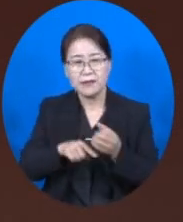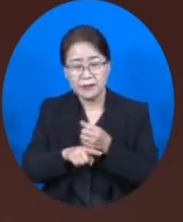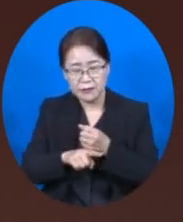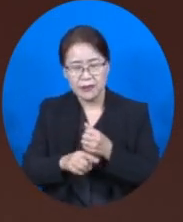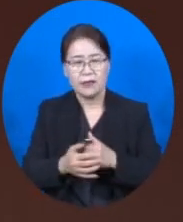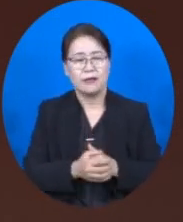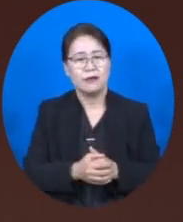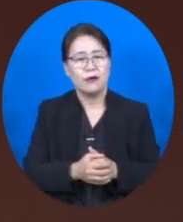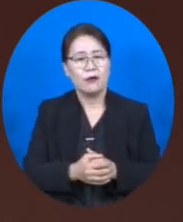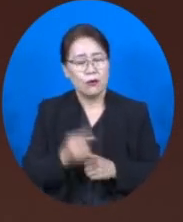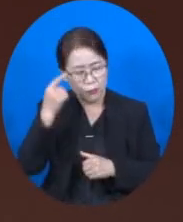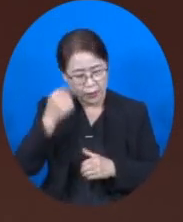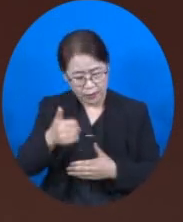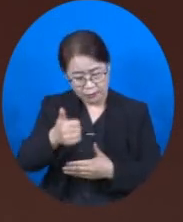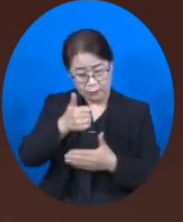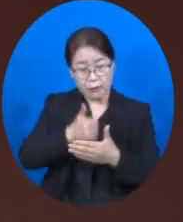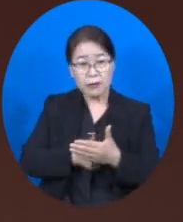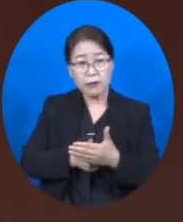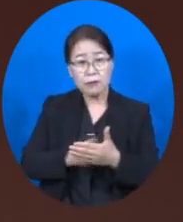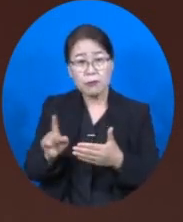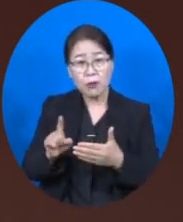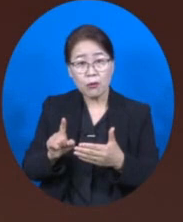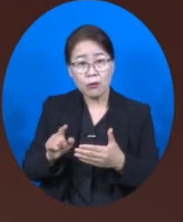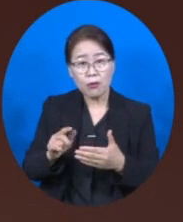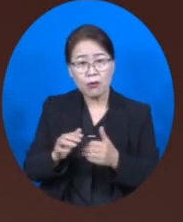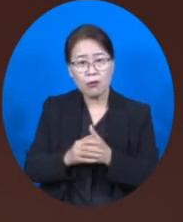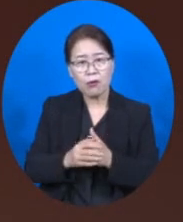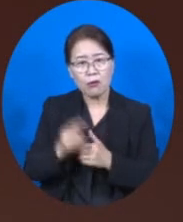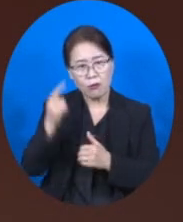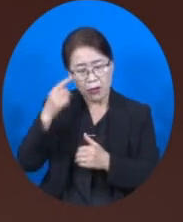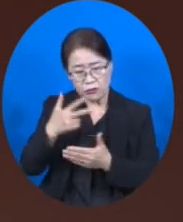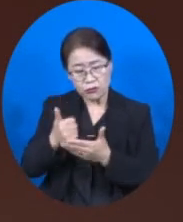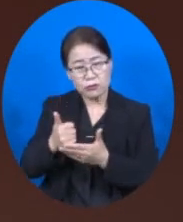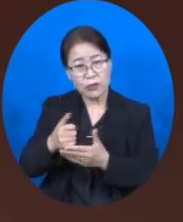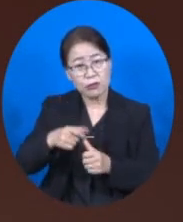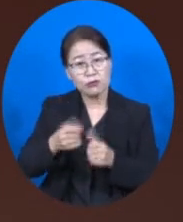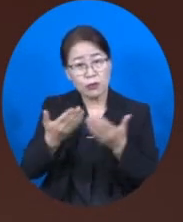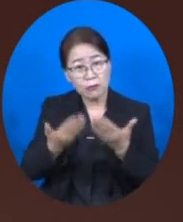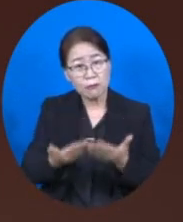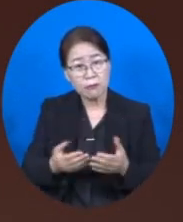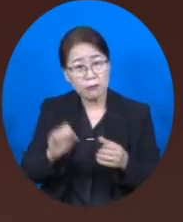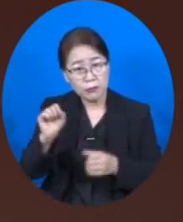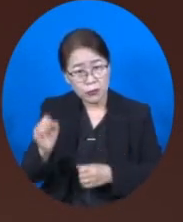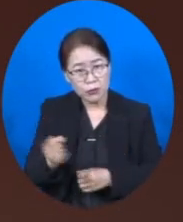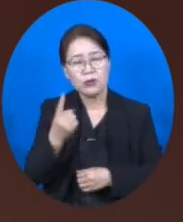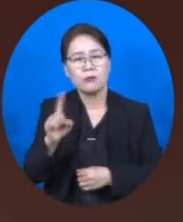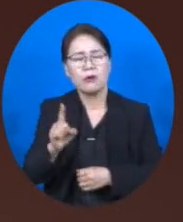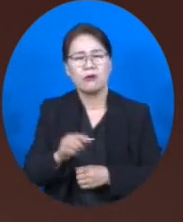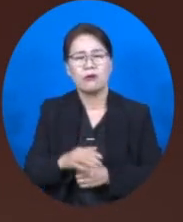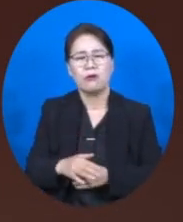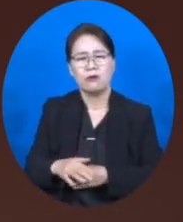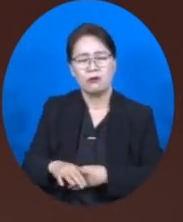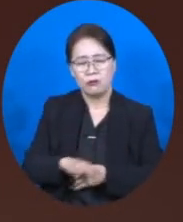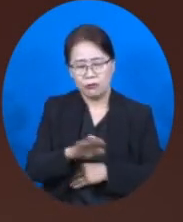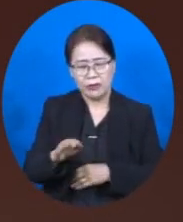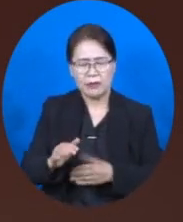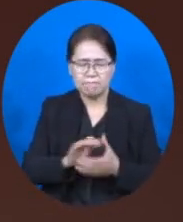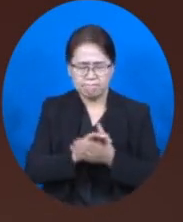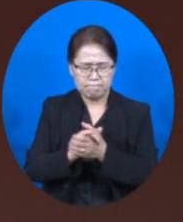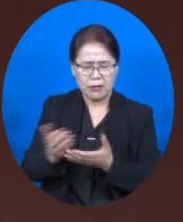그러니까 주님이 왜 우리 안에 들어오셨나요 주님이 왜 우리를 구원하셨나요 그것은 아주 우리와 친밀한